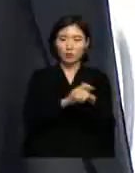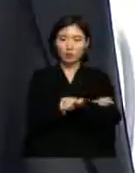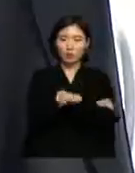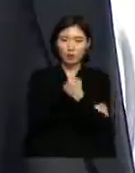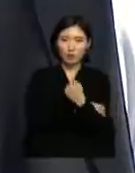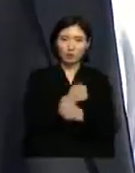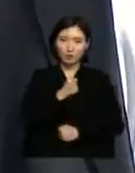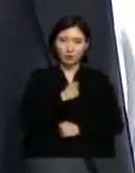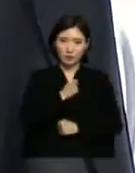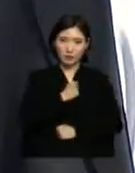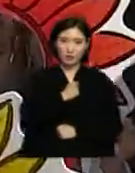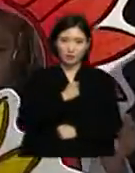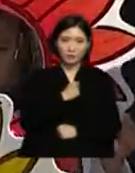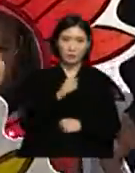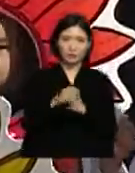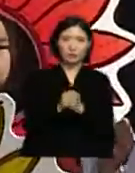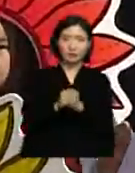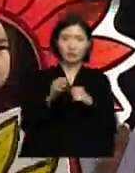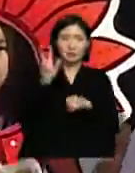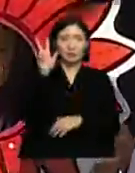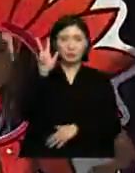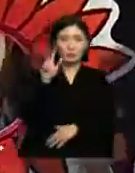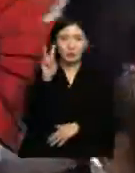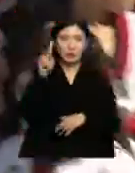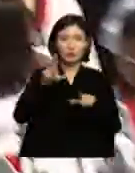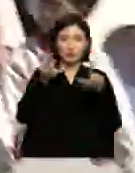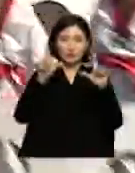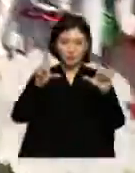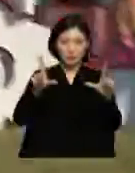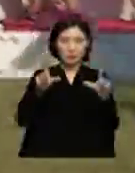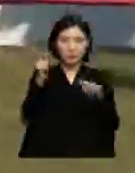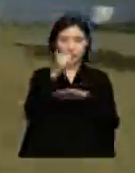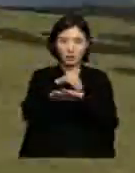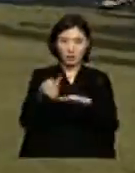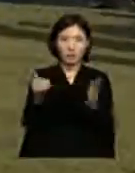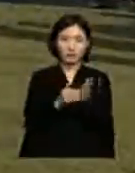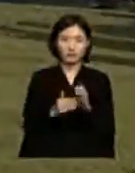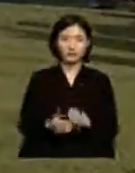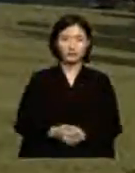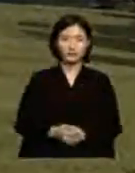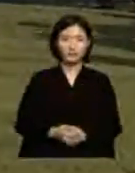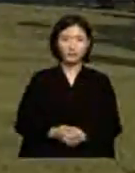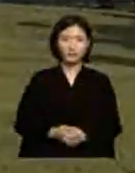앞장서기로 다짐하며 이틀간의 일정을 마무리했습니다. 딜라이브 서울경기 케이블TV 천서연입니다.